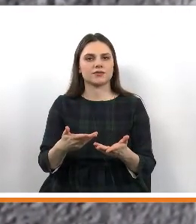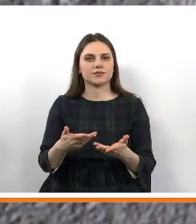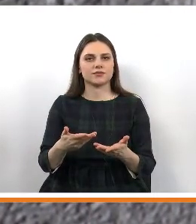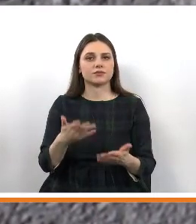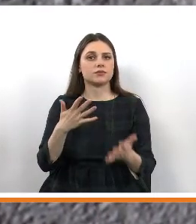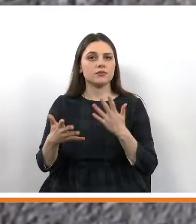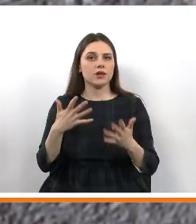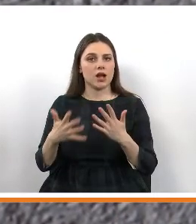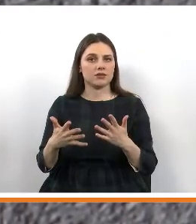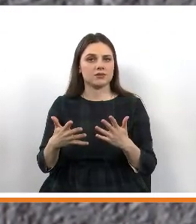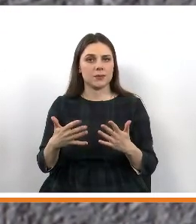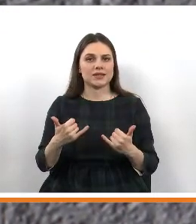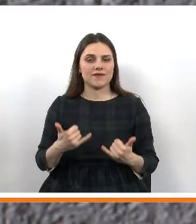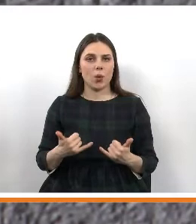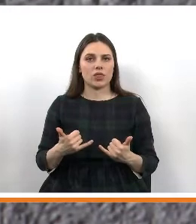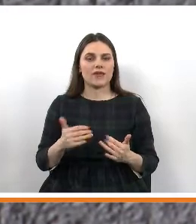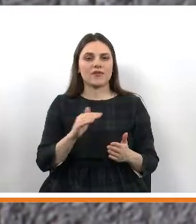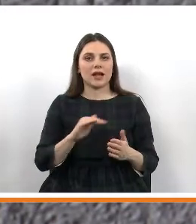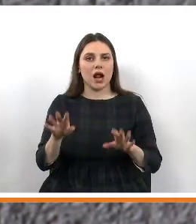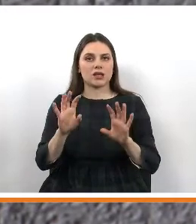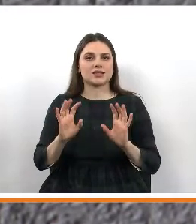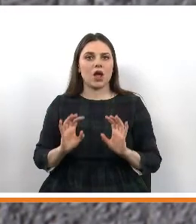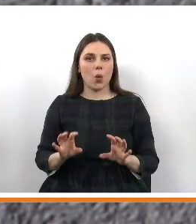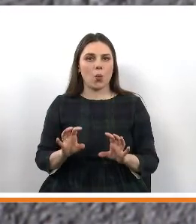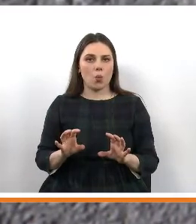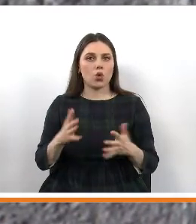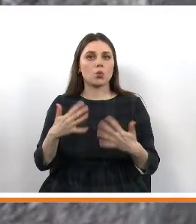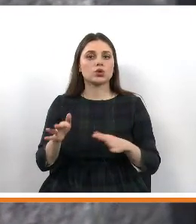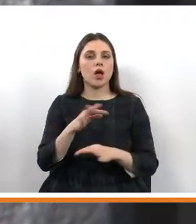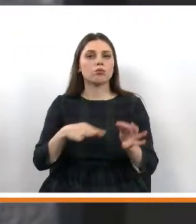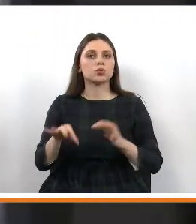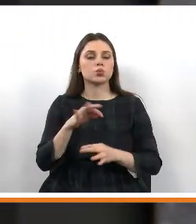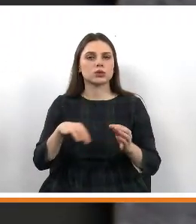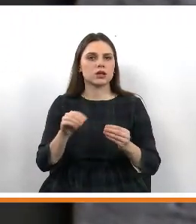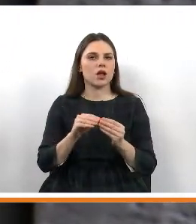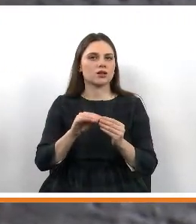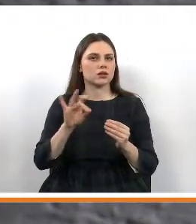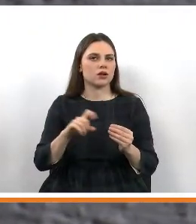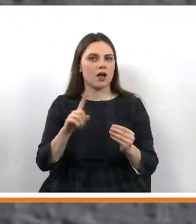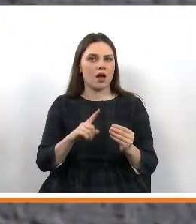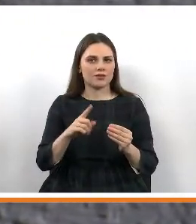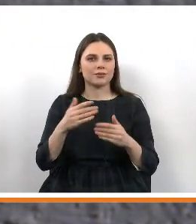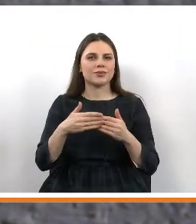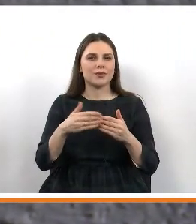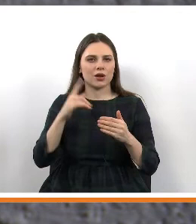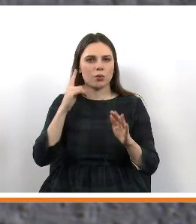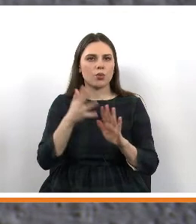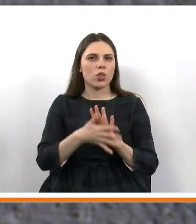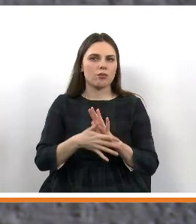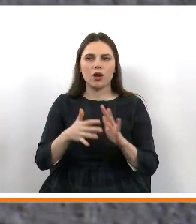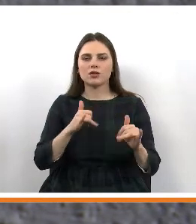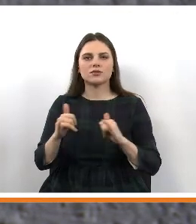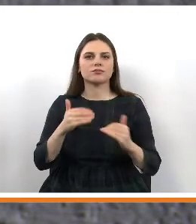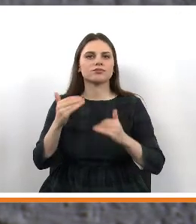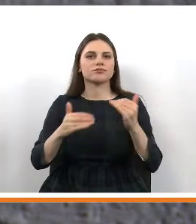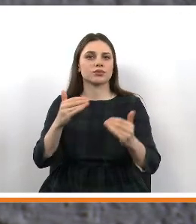Если сегодня федеральный закон профильный уже обсуждался десятки раз и примерное понимание движения есть, то